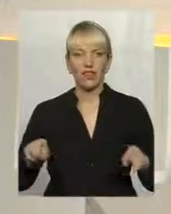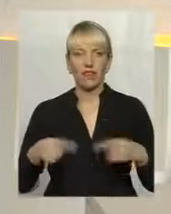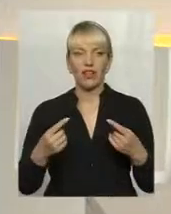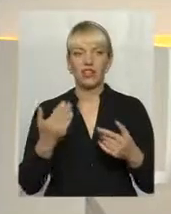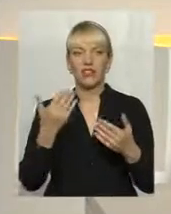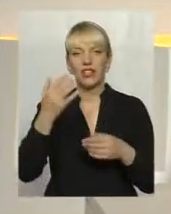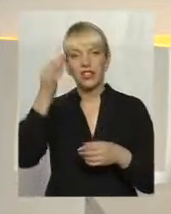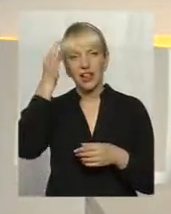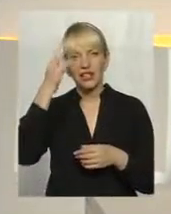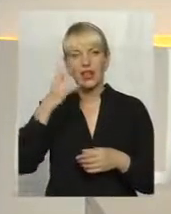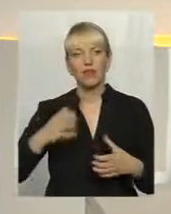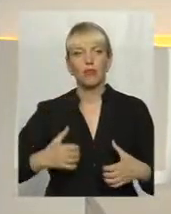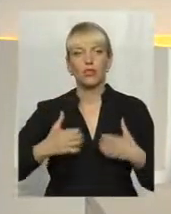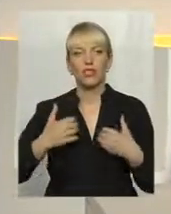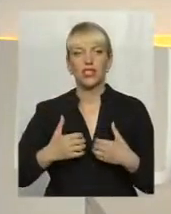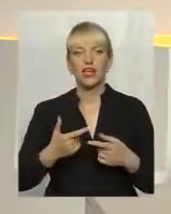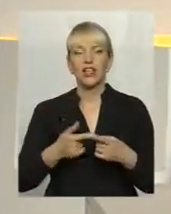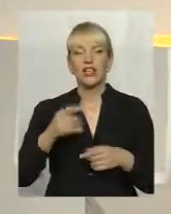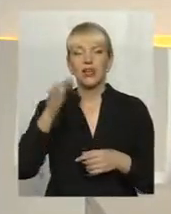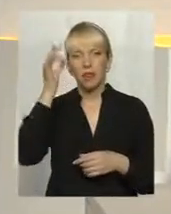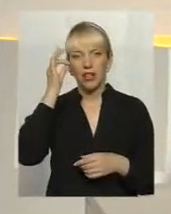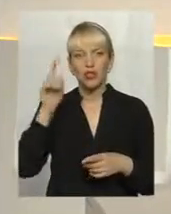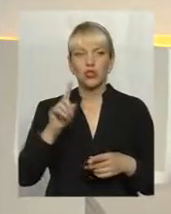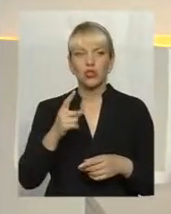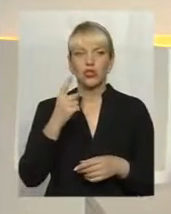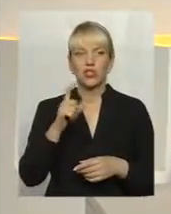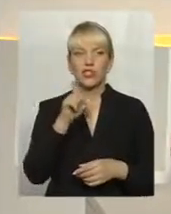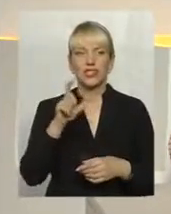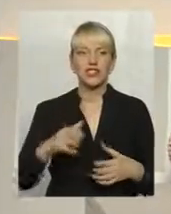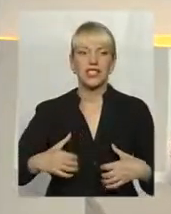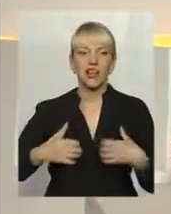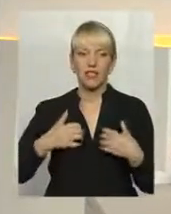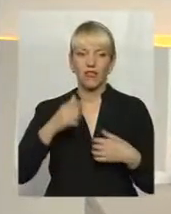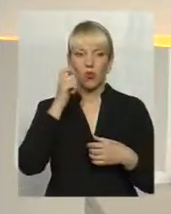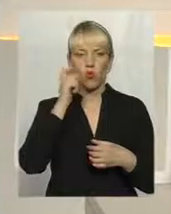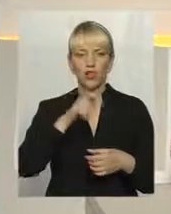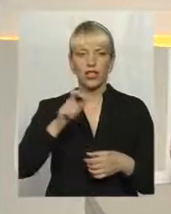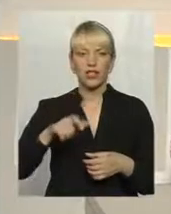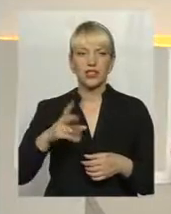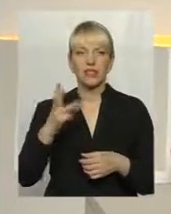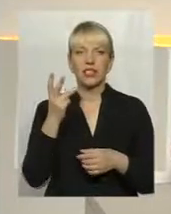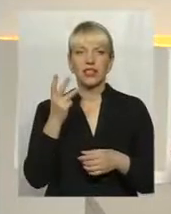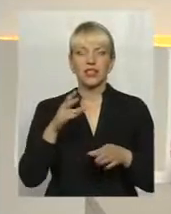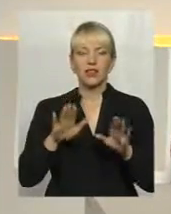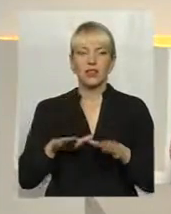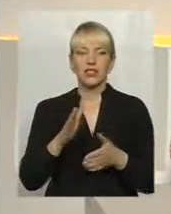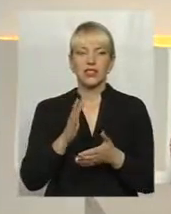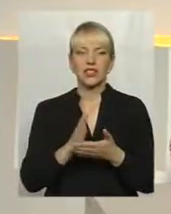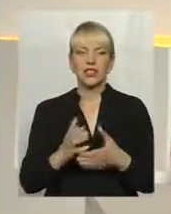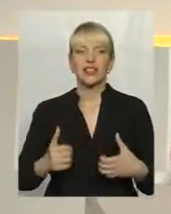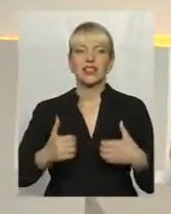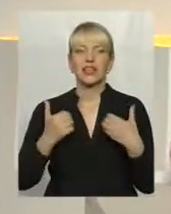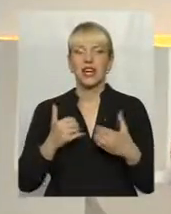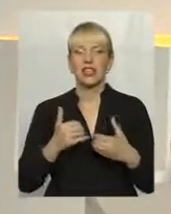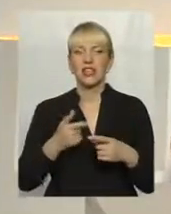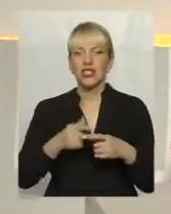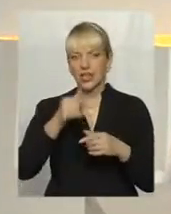і пригадалося, що ще одним серед страхів українців, кажуть, на третьому місці, є страх